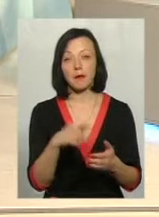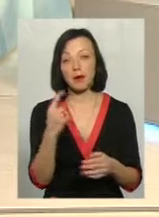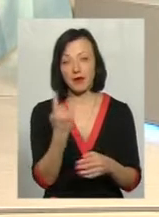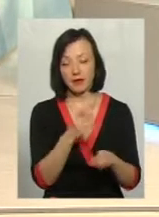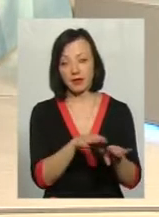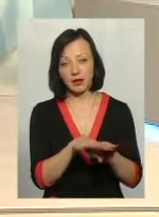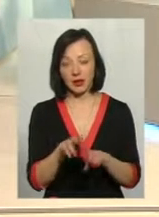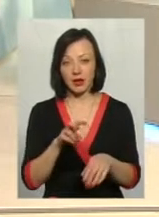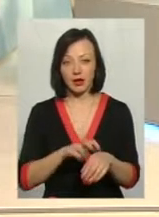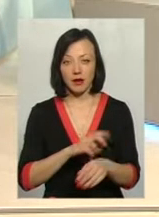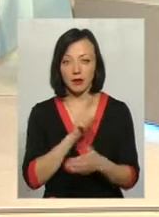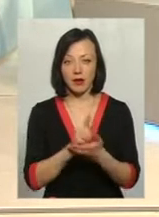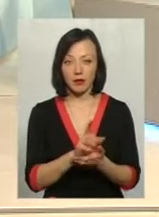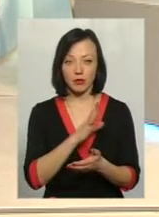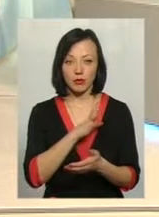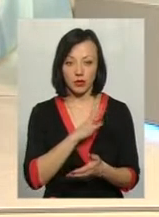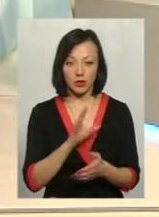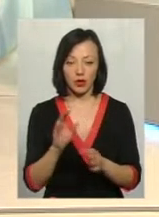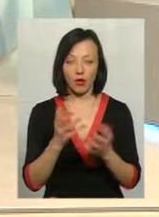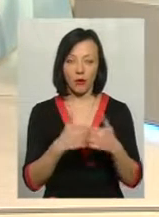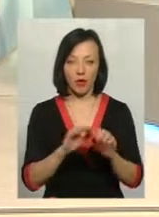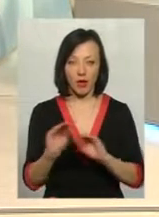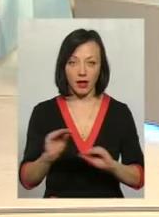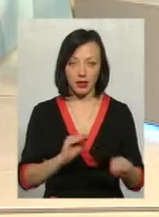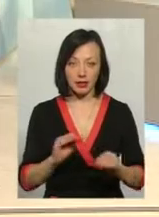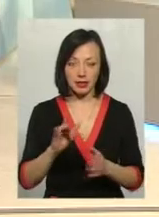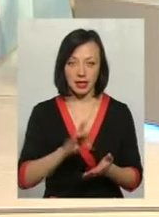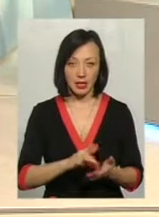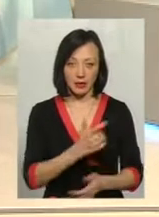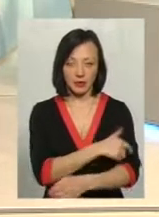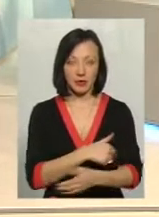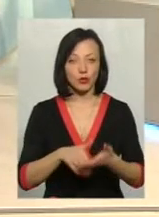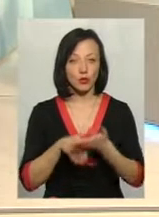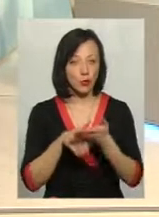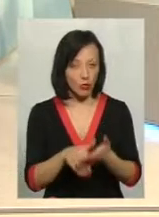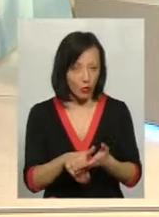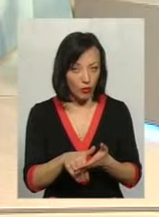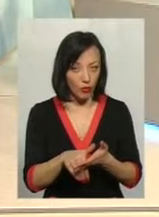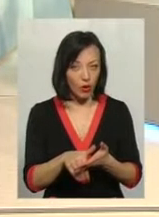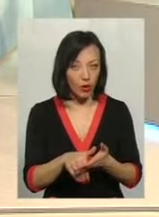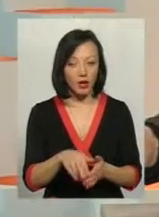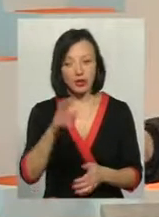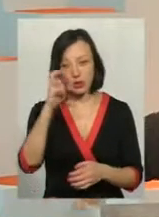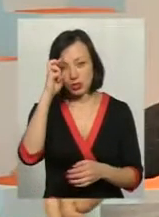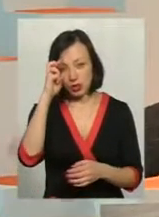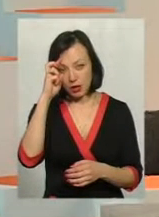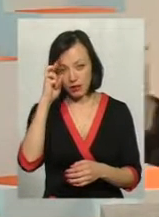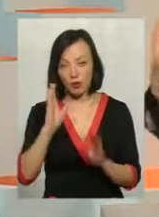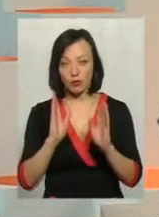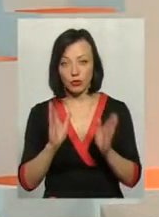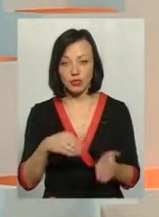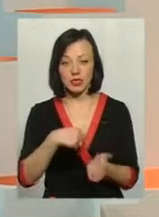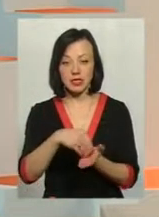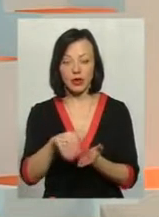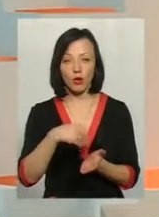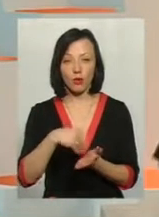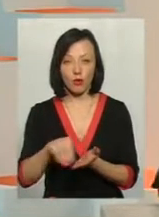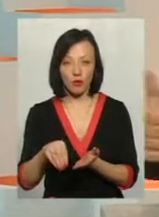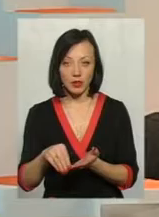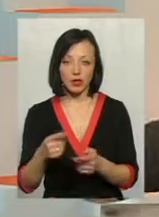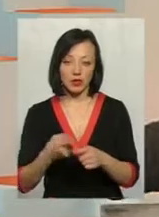первинку, має бути відповідним чином обладнаний центр первинної медико-санітарної допомоги, в якого держава буде